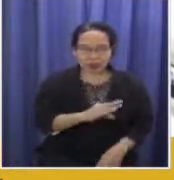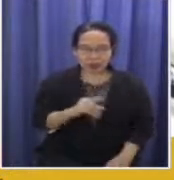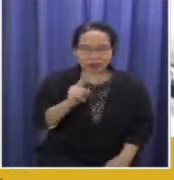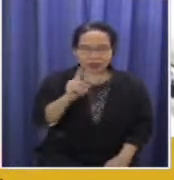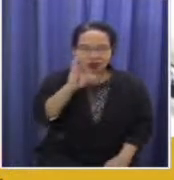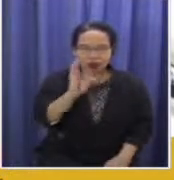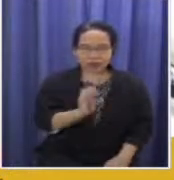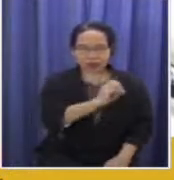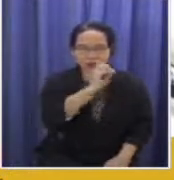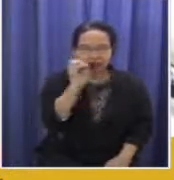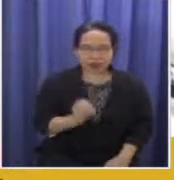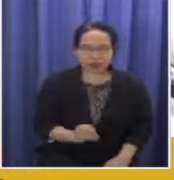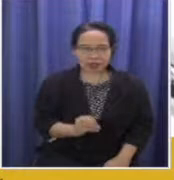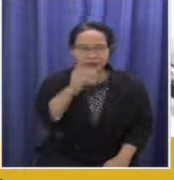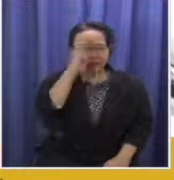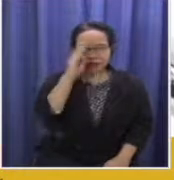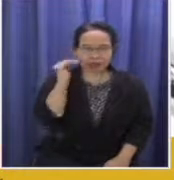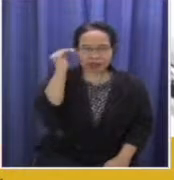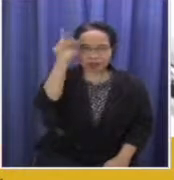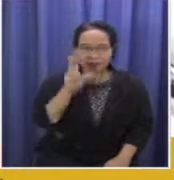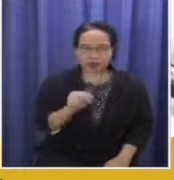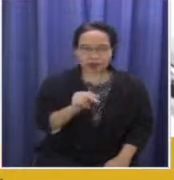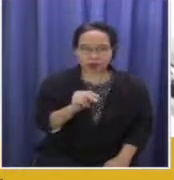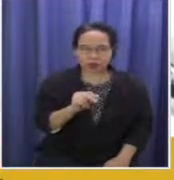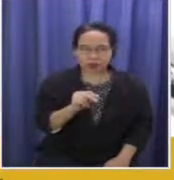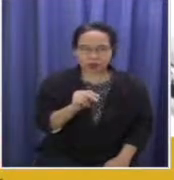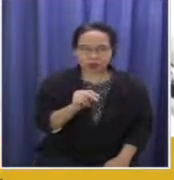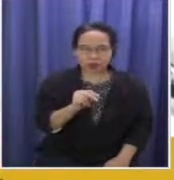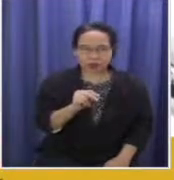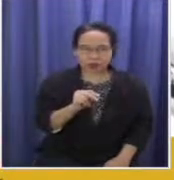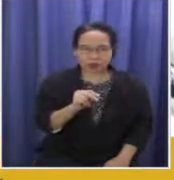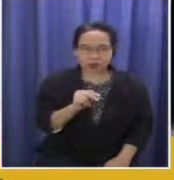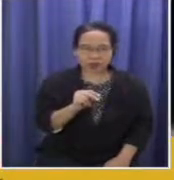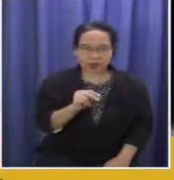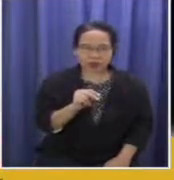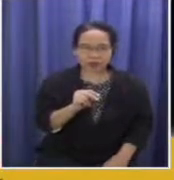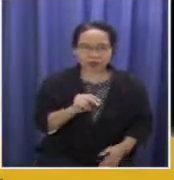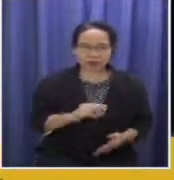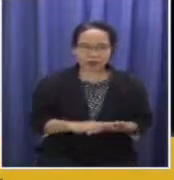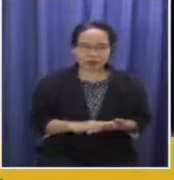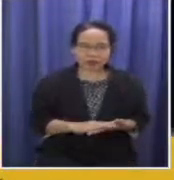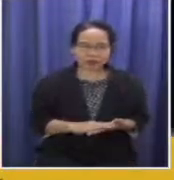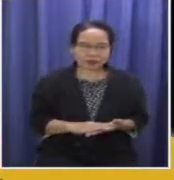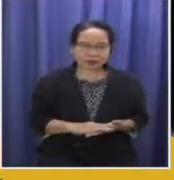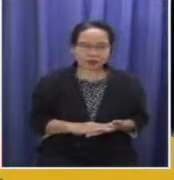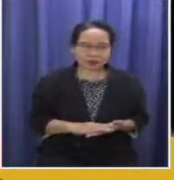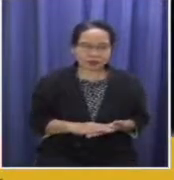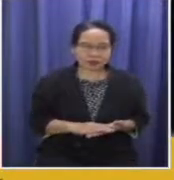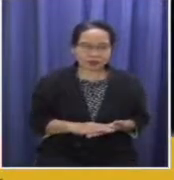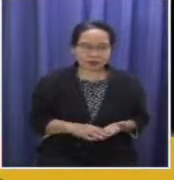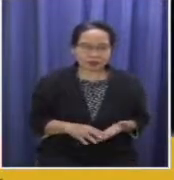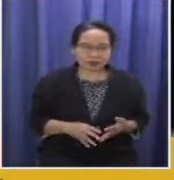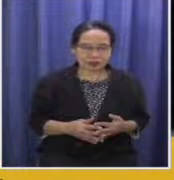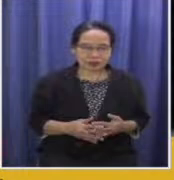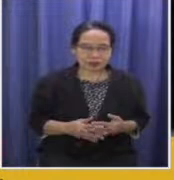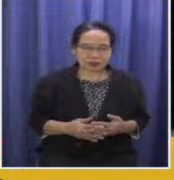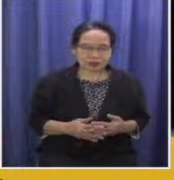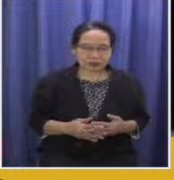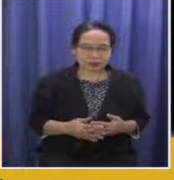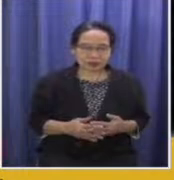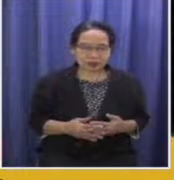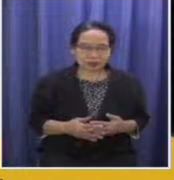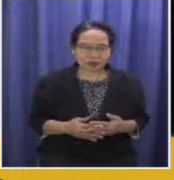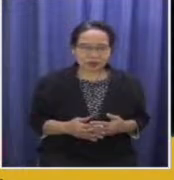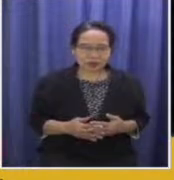and 100% Godhead. त्यो चाहिँ झुट हो र यो झुट बोल्नेहरूले कहिल्यै पनि झुट बोल्न छोड्ने छैनन्,